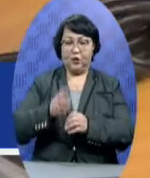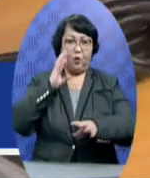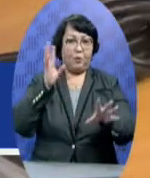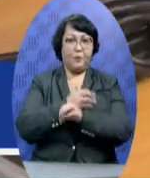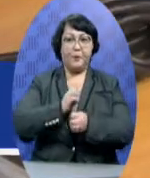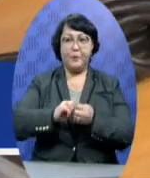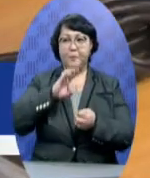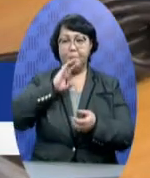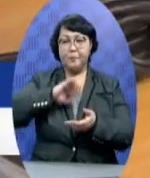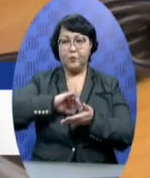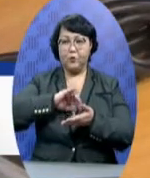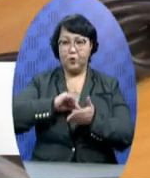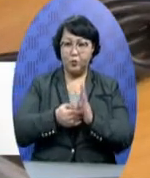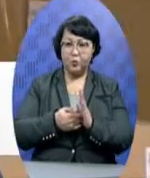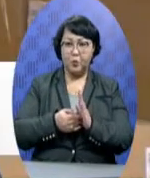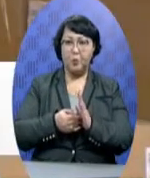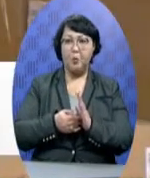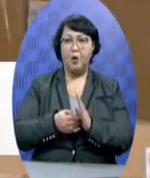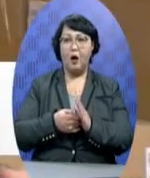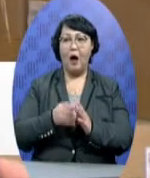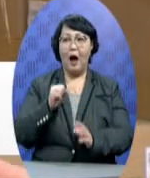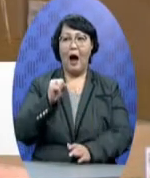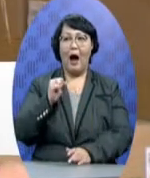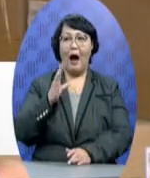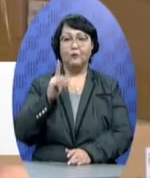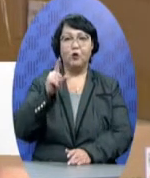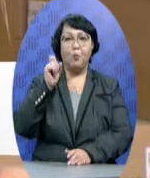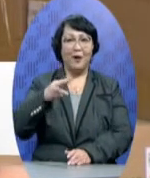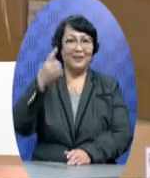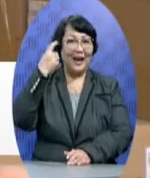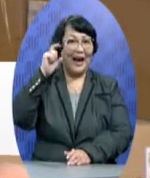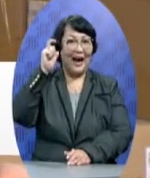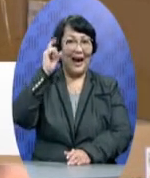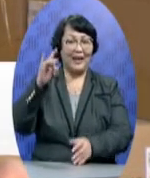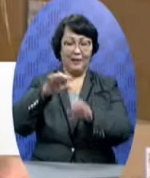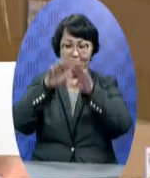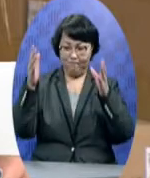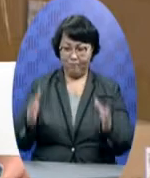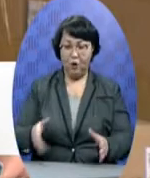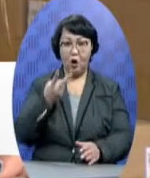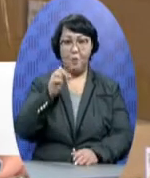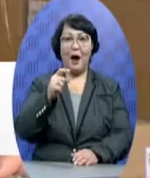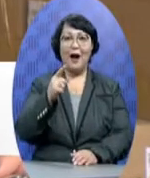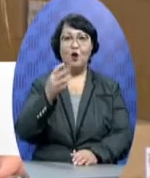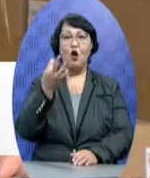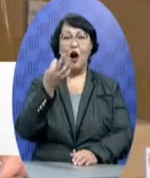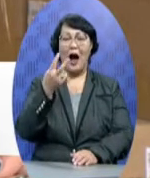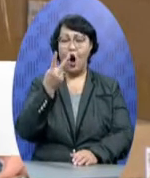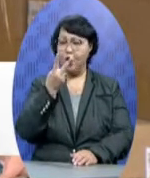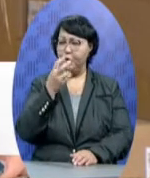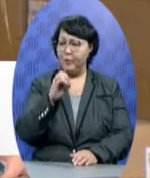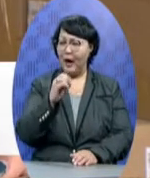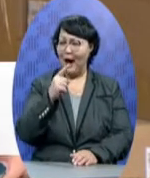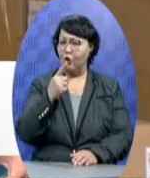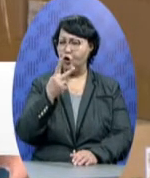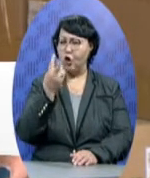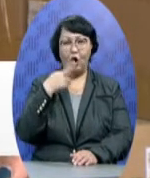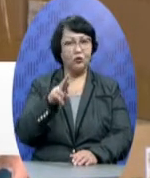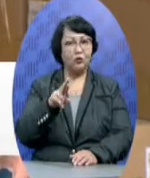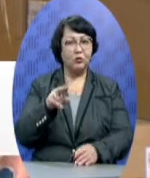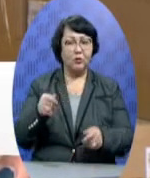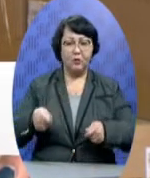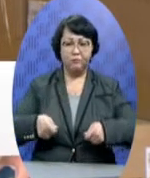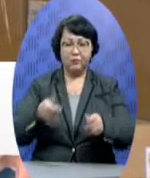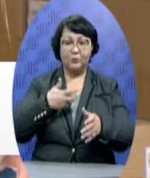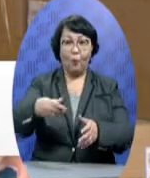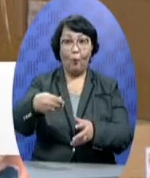хийгдсэн. Энэ автоматжуултыг 12 оноос эхэлж хэрэгэлсэн. 12 оны сонгуульд хэрэглэхэд бол хэрэгснээс хойш бол сонгогчийн